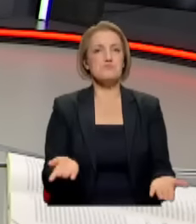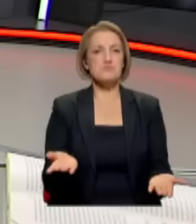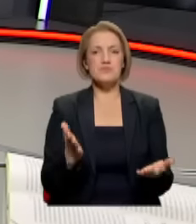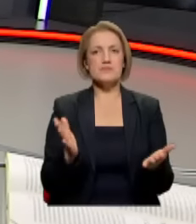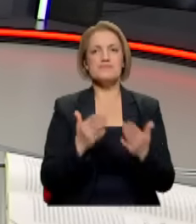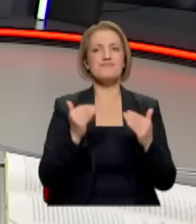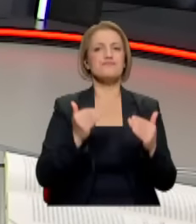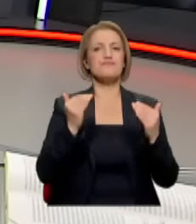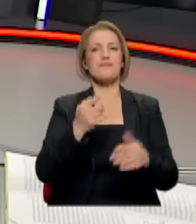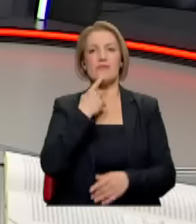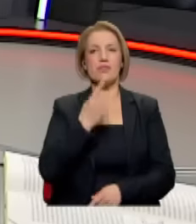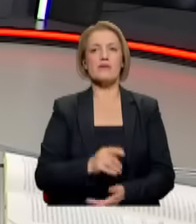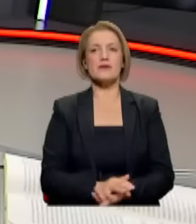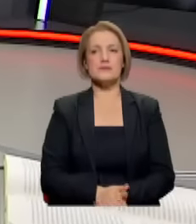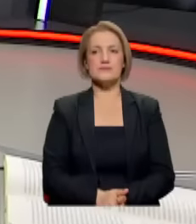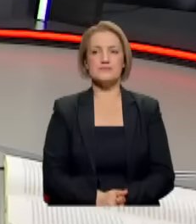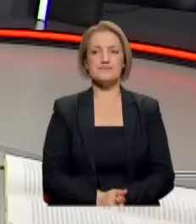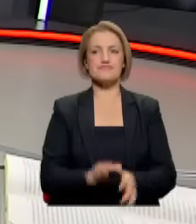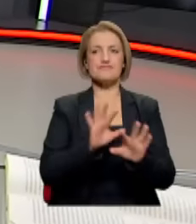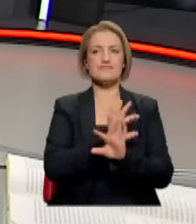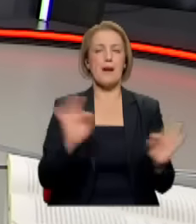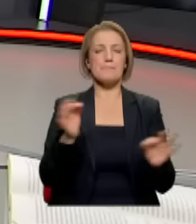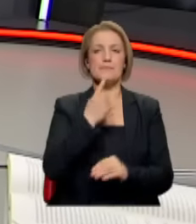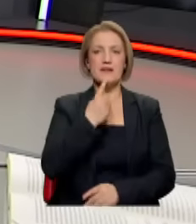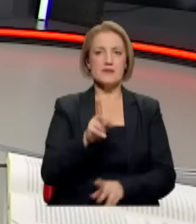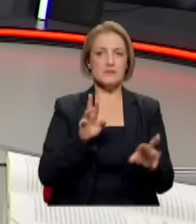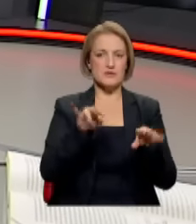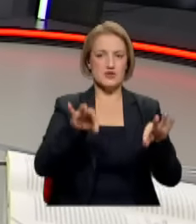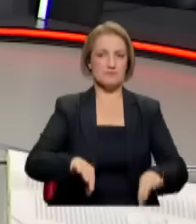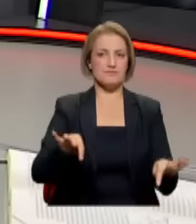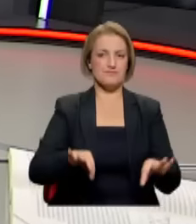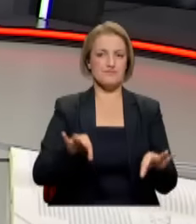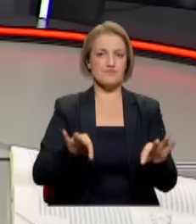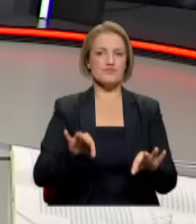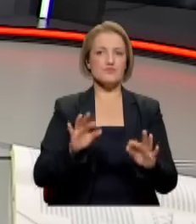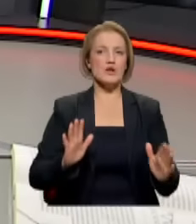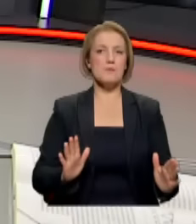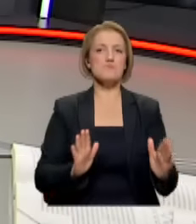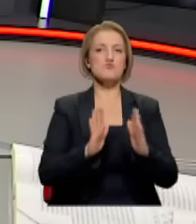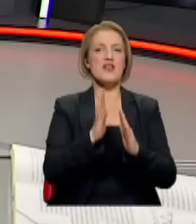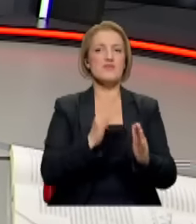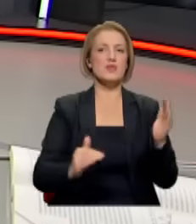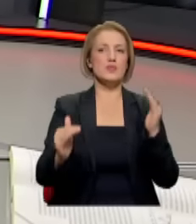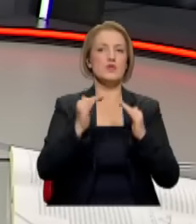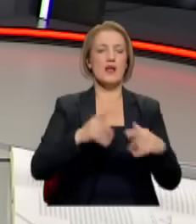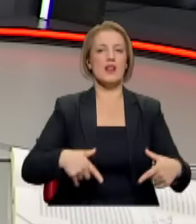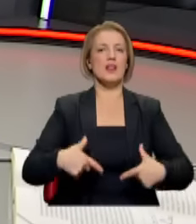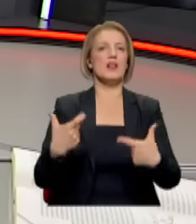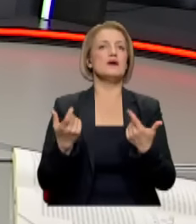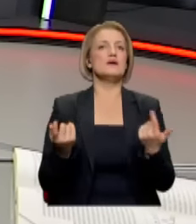daha ötesi onu da söyledik tam dediğim gibi şimdi muhalefetin üstüne